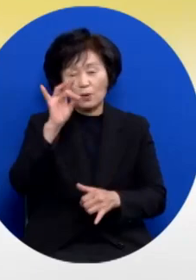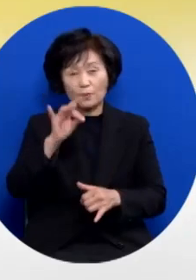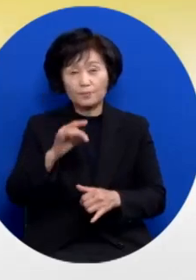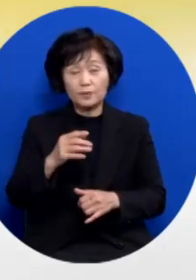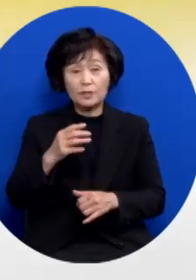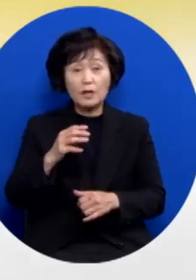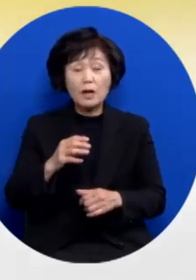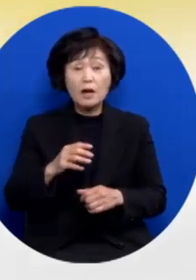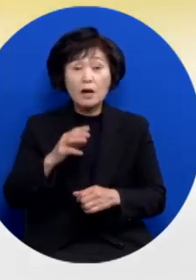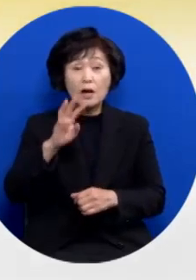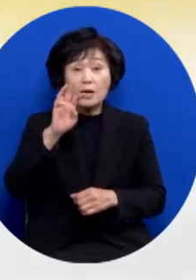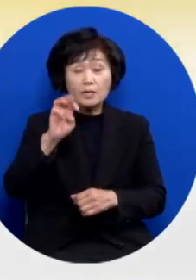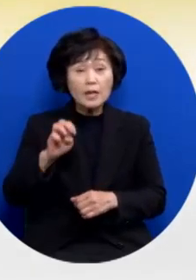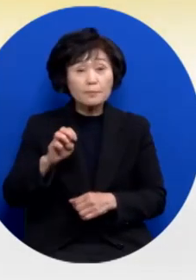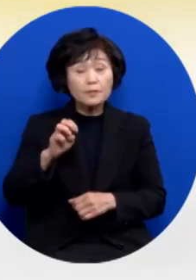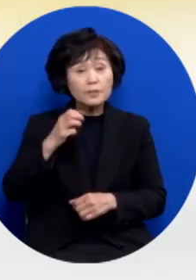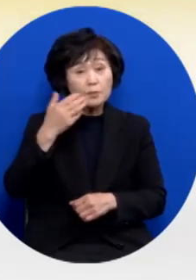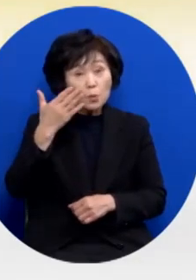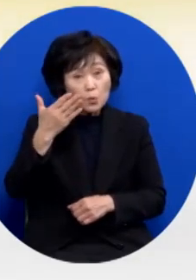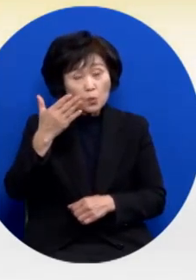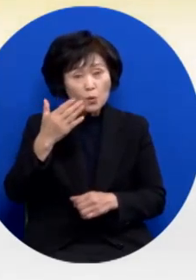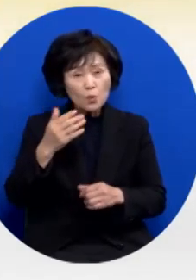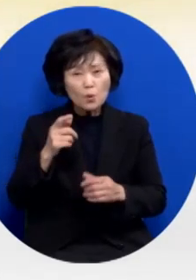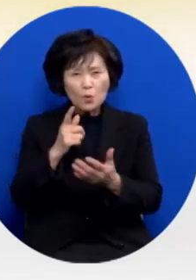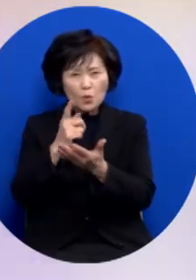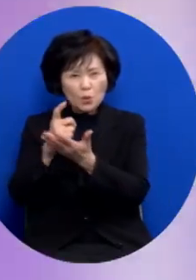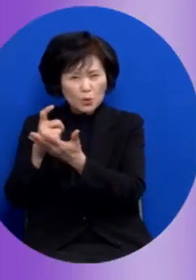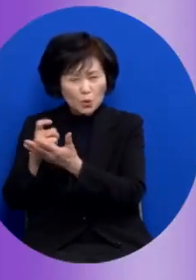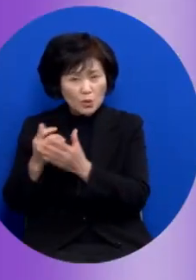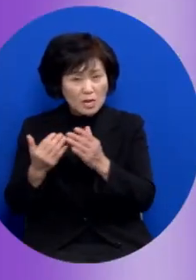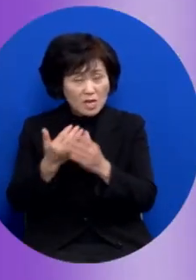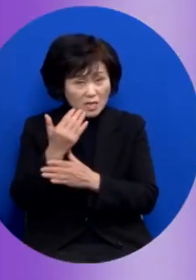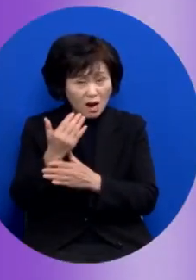동안 39번의 총기 난사가 발생한 것이 2023년의 미국이라고 지적했습니다.